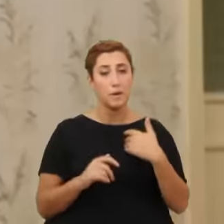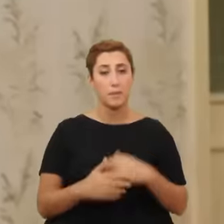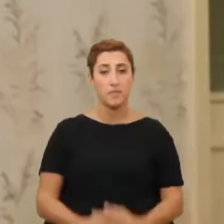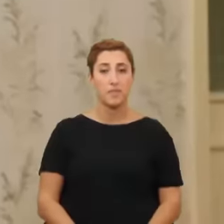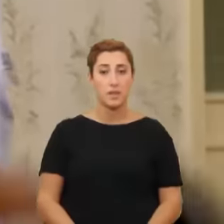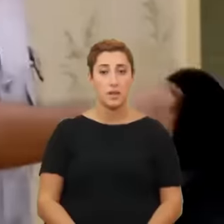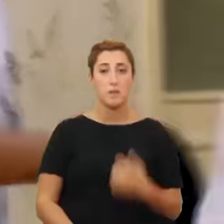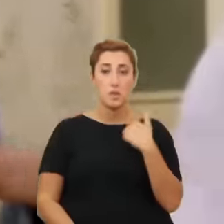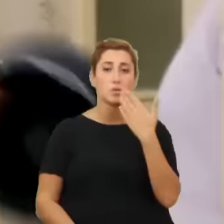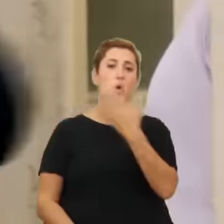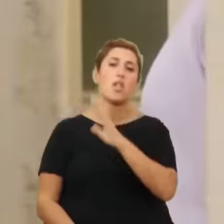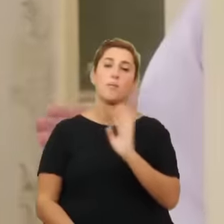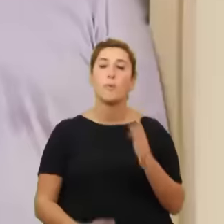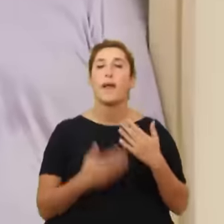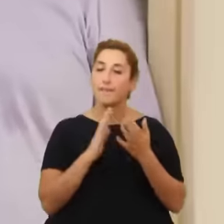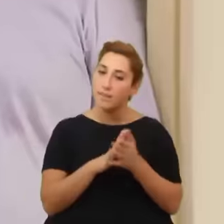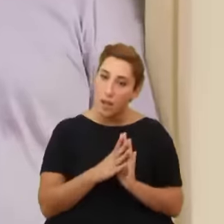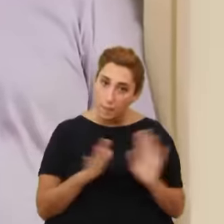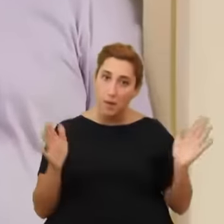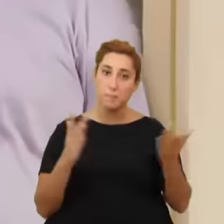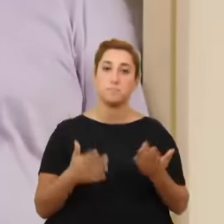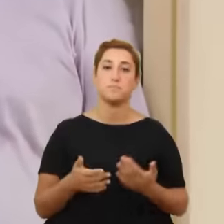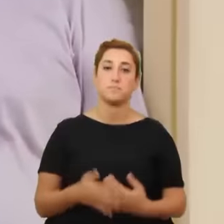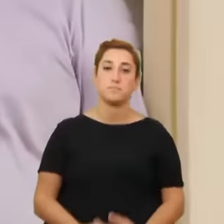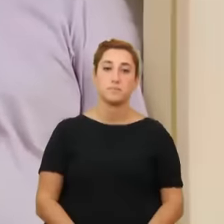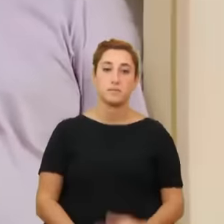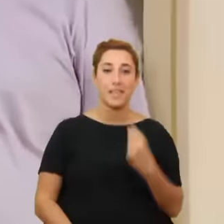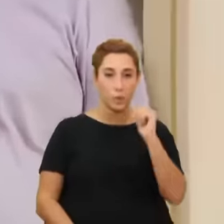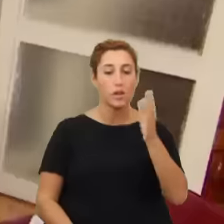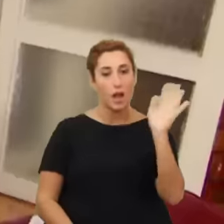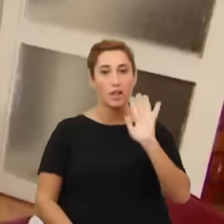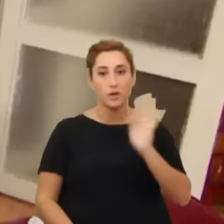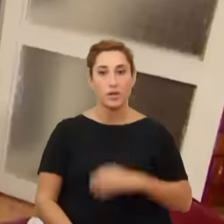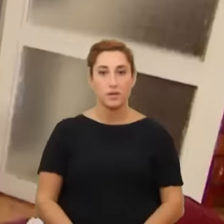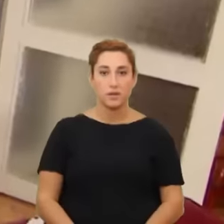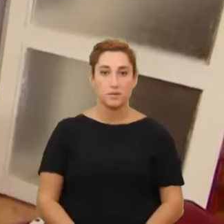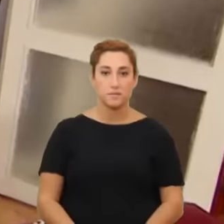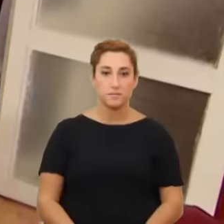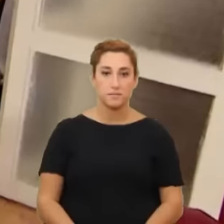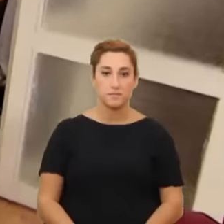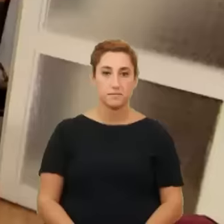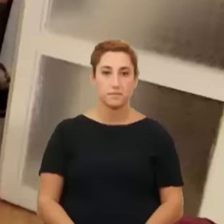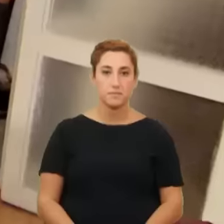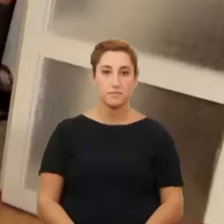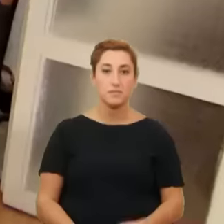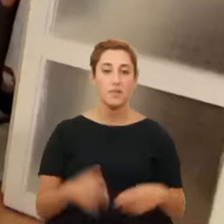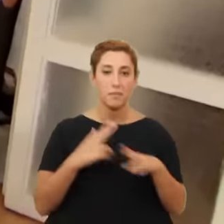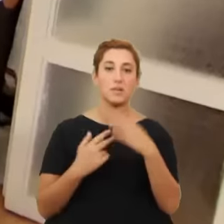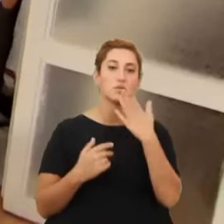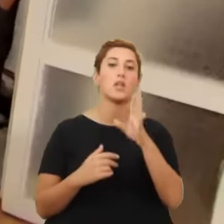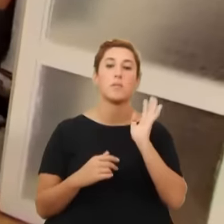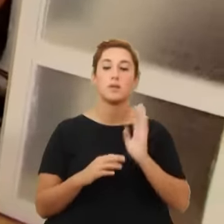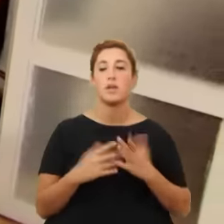Tamam. Ben söylemiyorum o zaman. Ya tamam ya. Tamam. İyi günler o zaman. Hadi iyi günler. Tamam. Hadi iyi günler. Pat diye